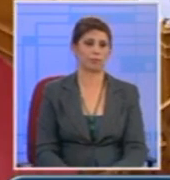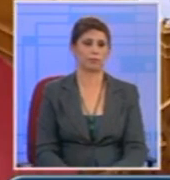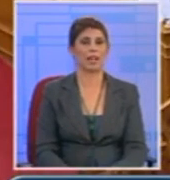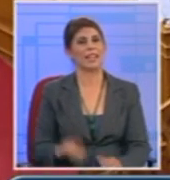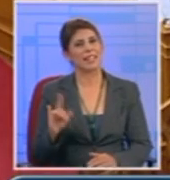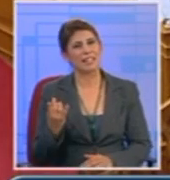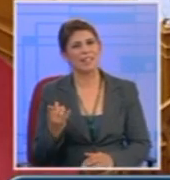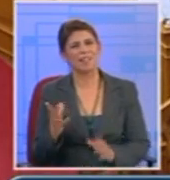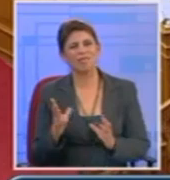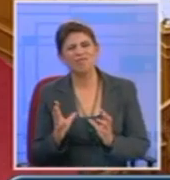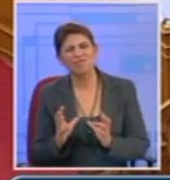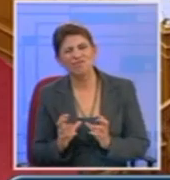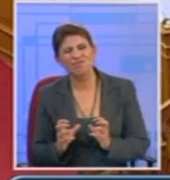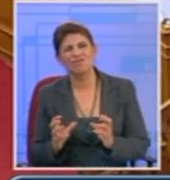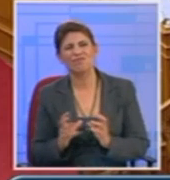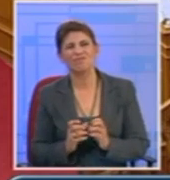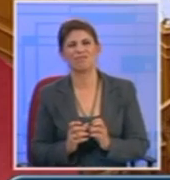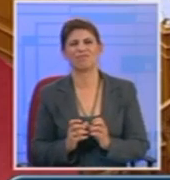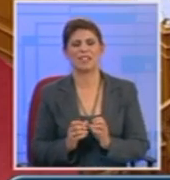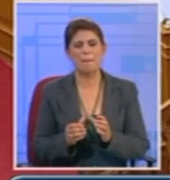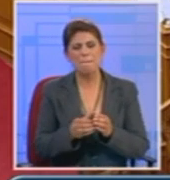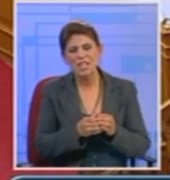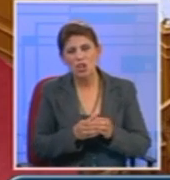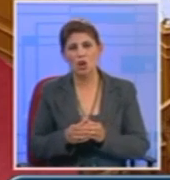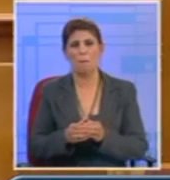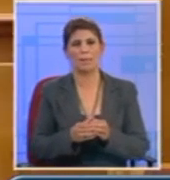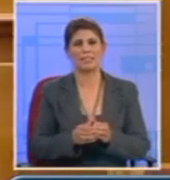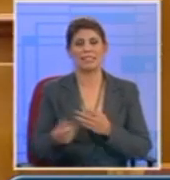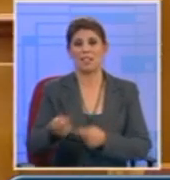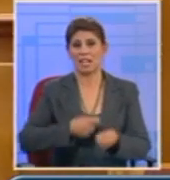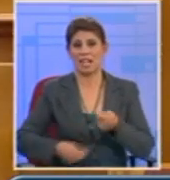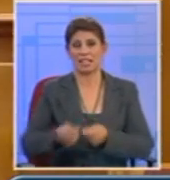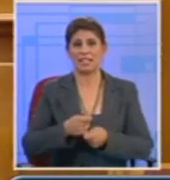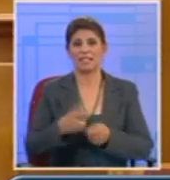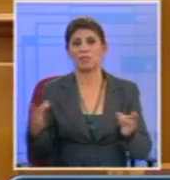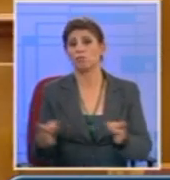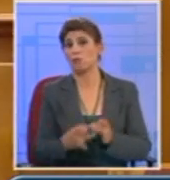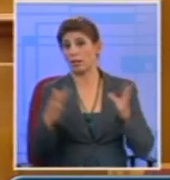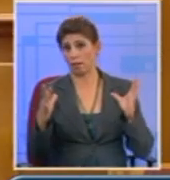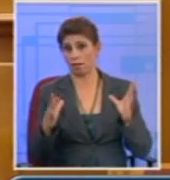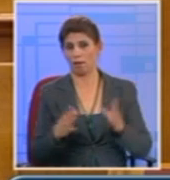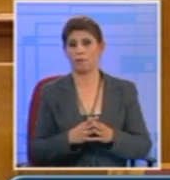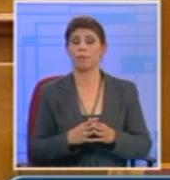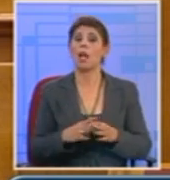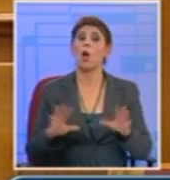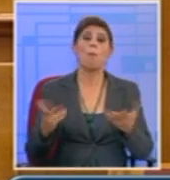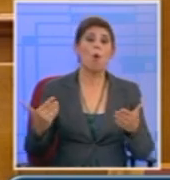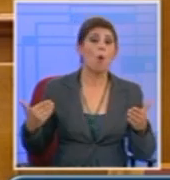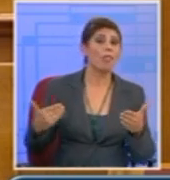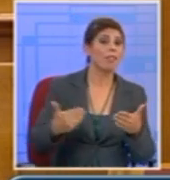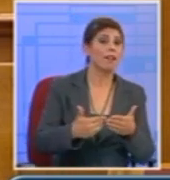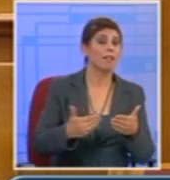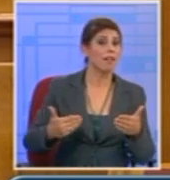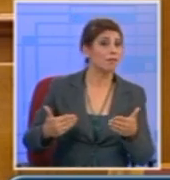μια μίζερη η μικρόψυχη μικροκομματική διαχείριση της συγκυρίας και πόσο θα